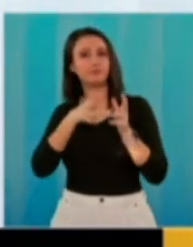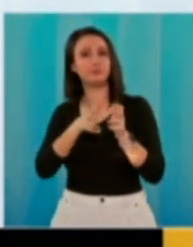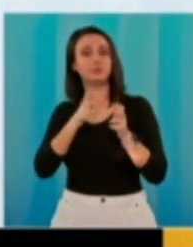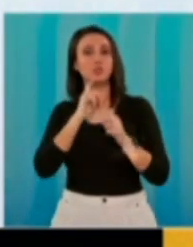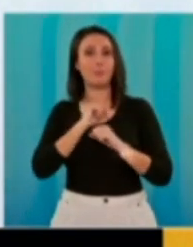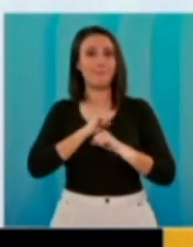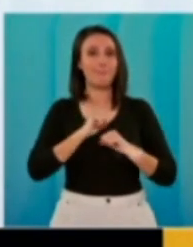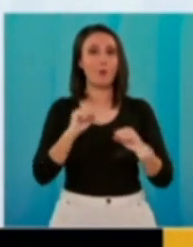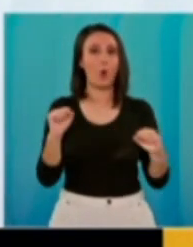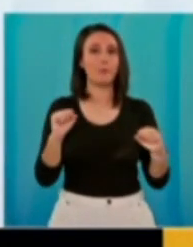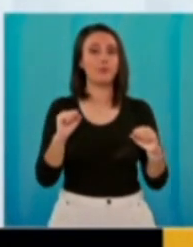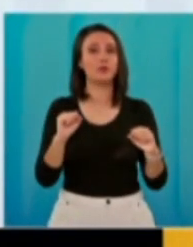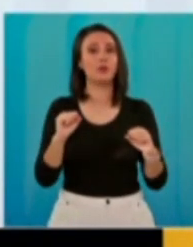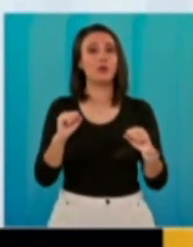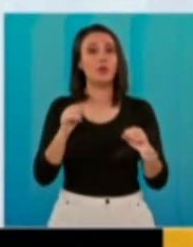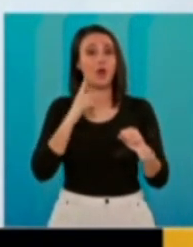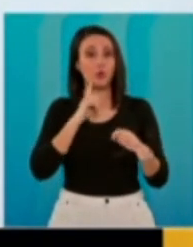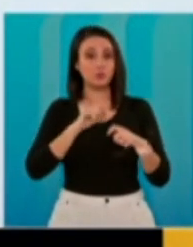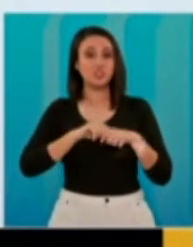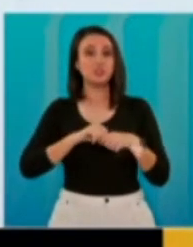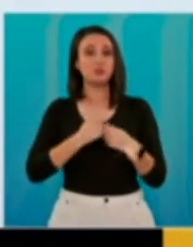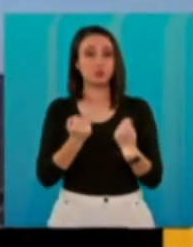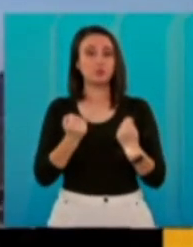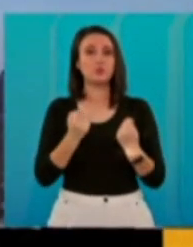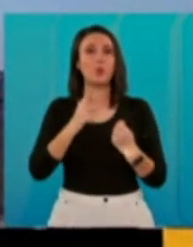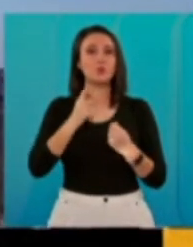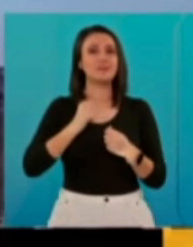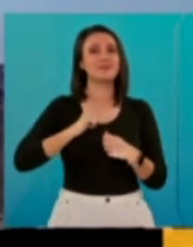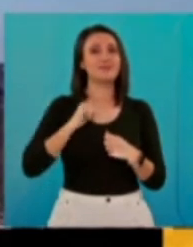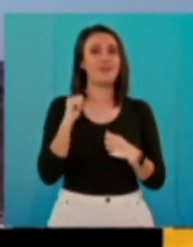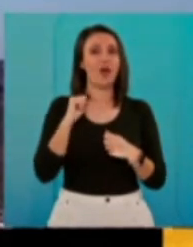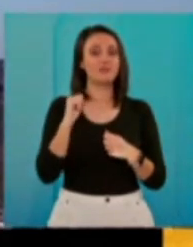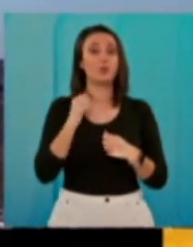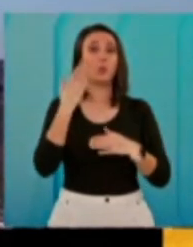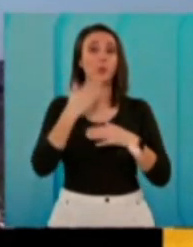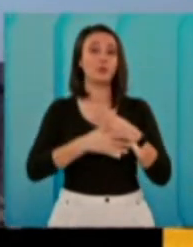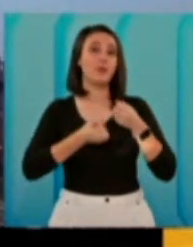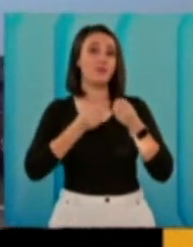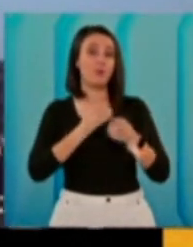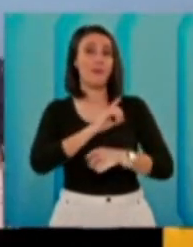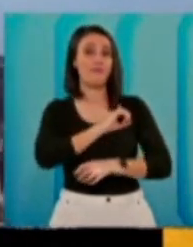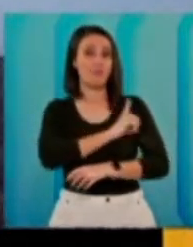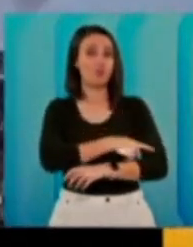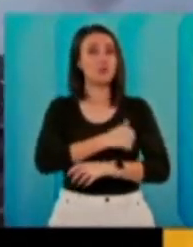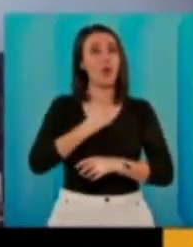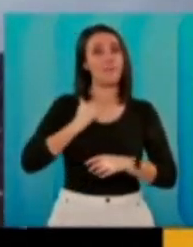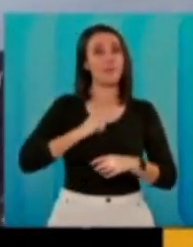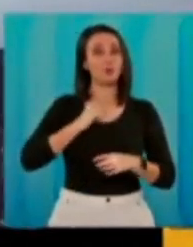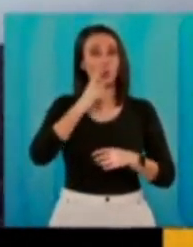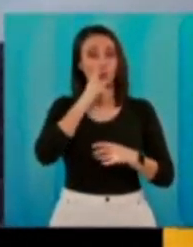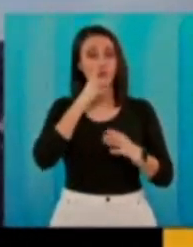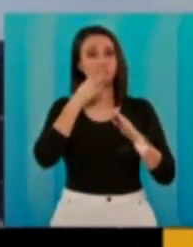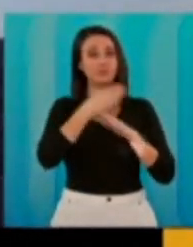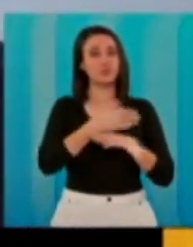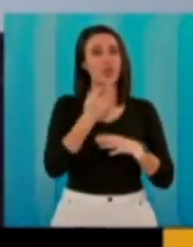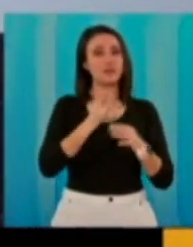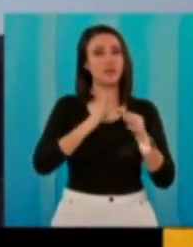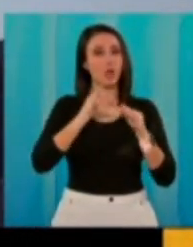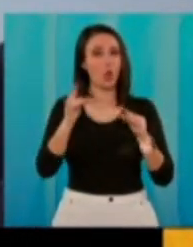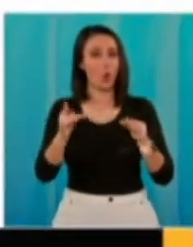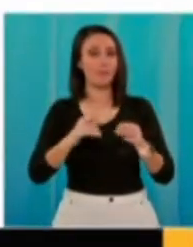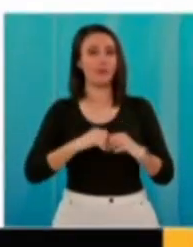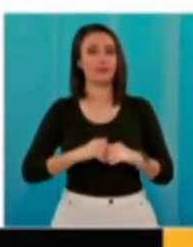unor bombardamente aeriene ruse, care au distrus complet un sat. Potrivit ultimilor informații, forțele armate ruse ar fi avansat cu 6 km